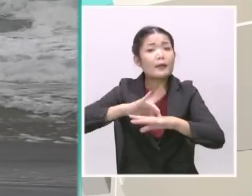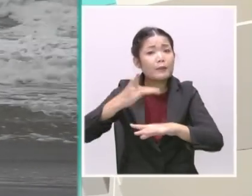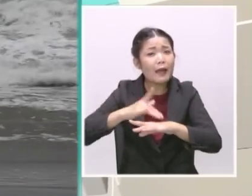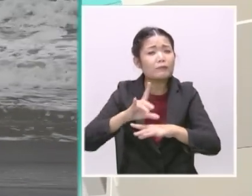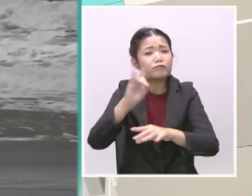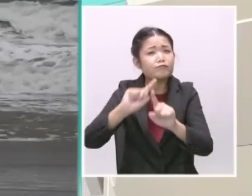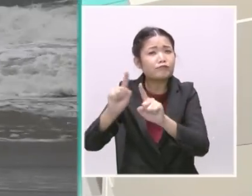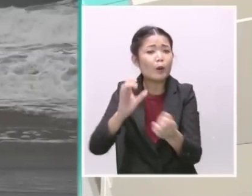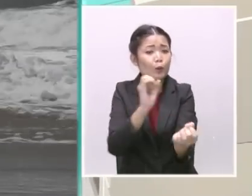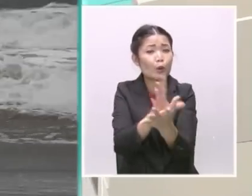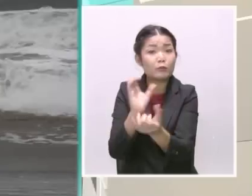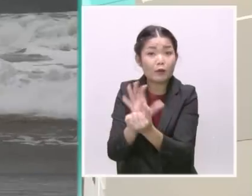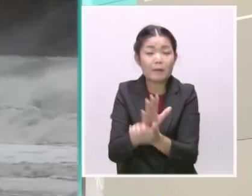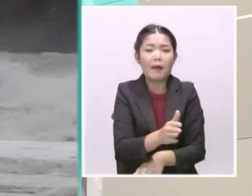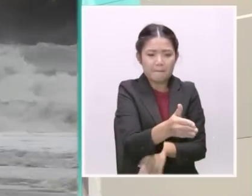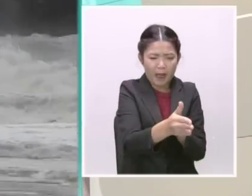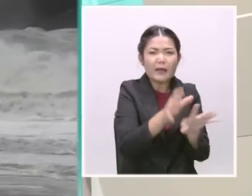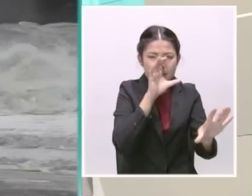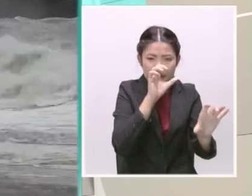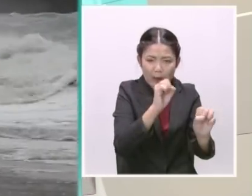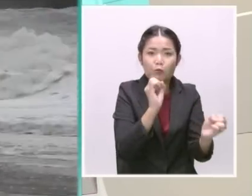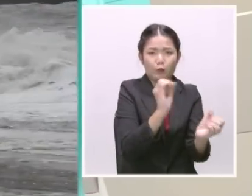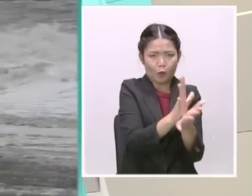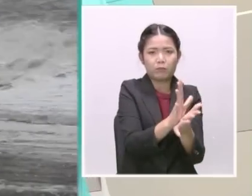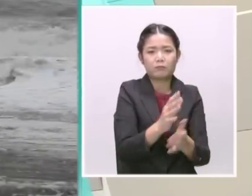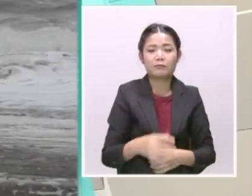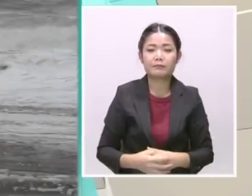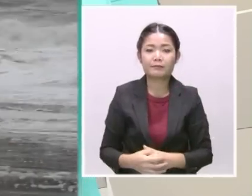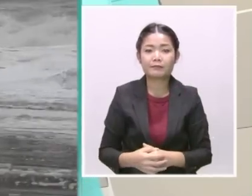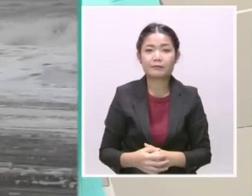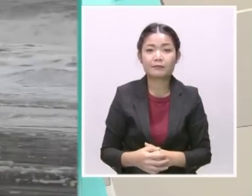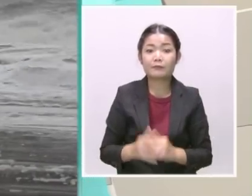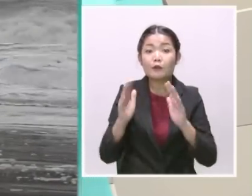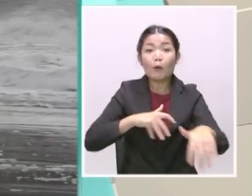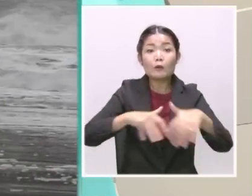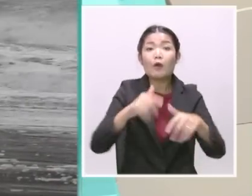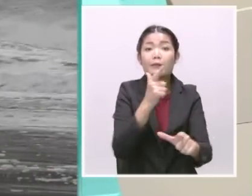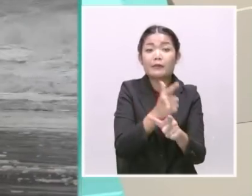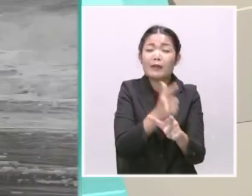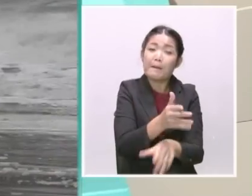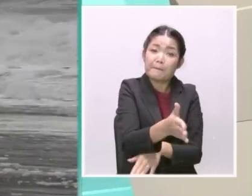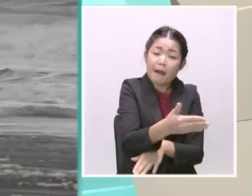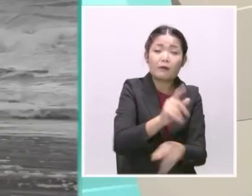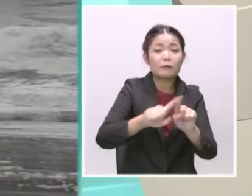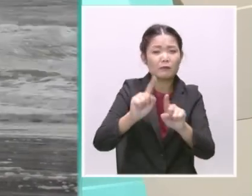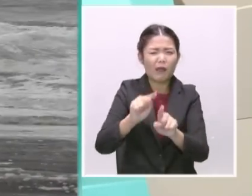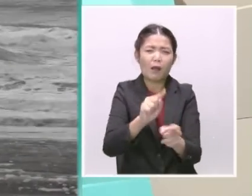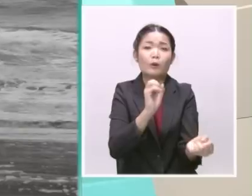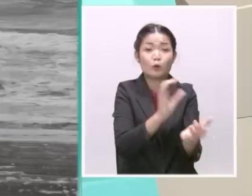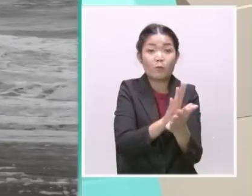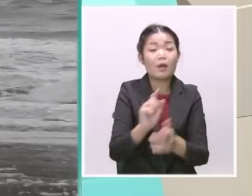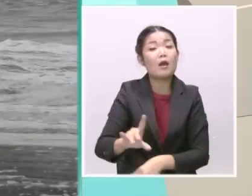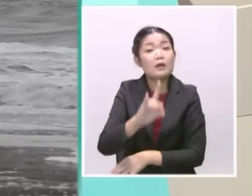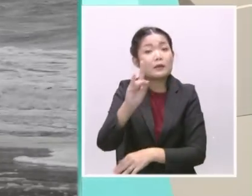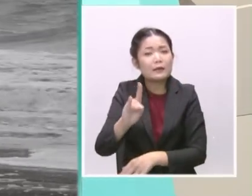ชาติซึงสัดนำใน Khishang กได้แ่นอนวาก็ได้รผกระทบ โดยตรมกับพี่น้องที่เลยงสัดน้ำขนาที่สัดน้ำต Sm